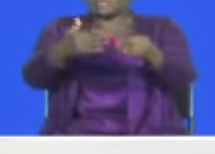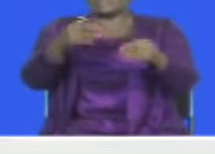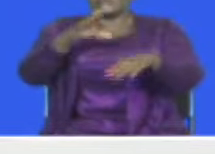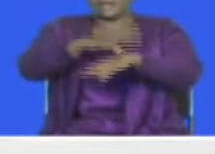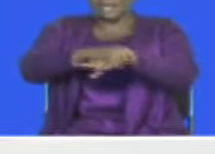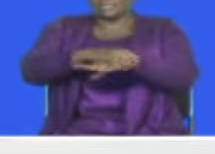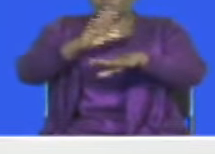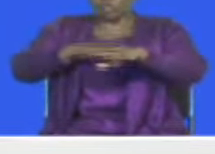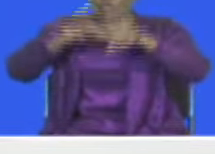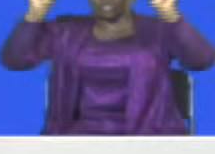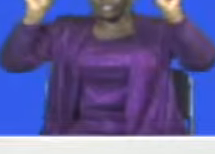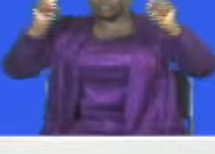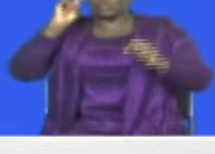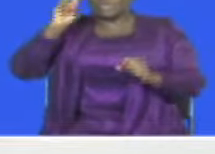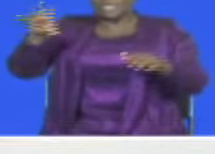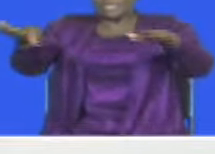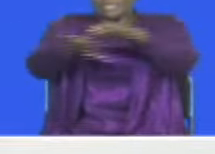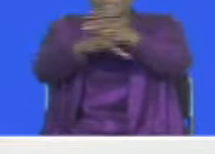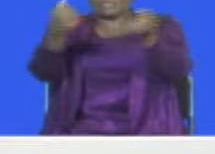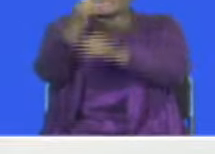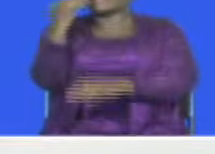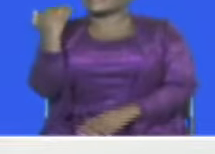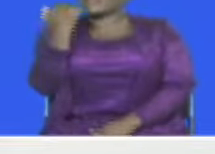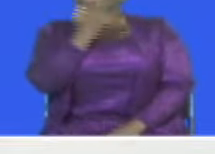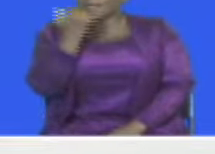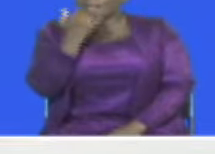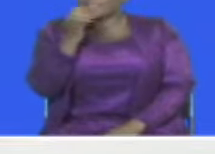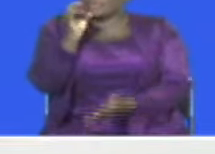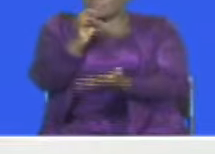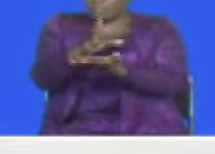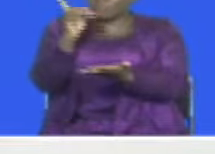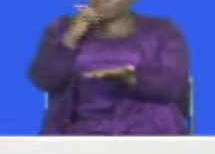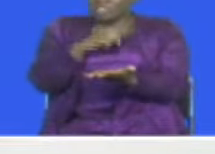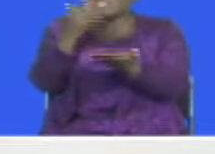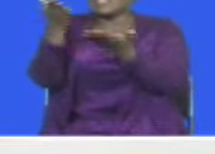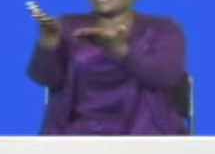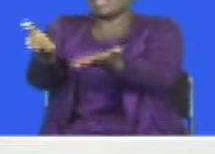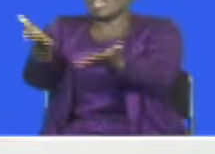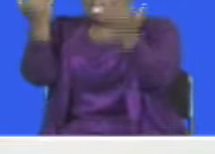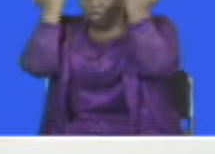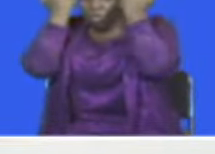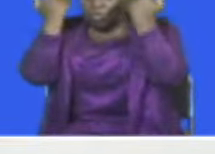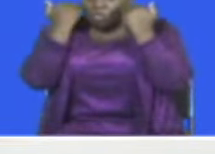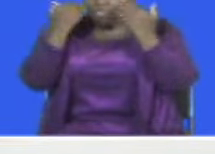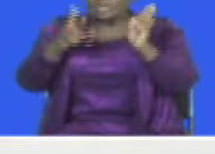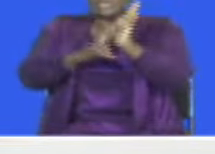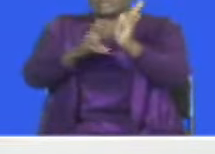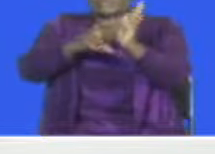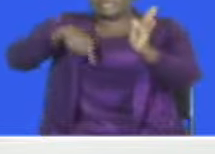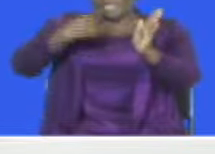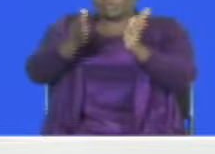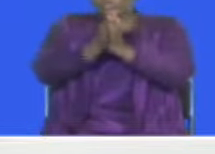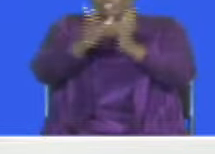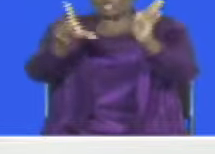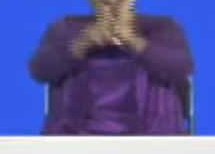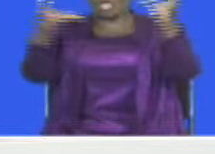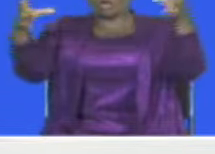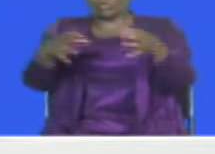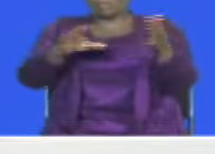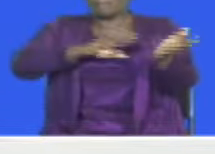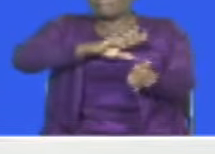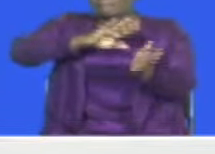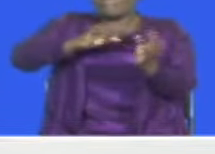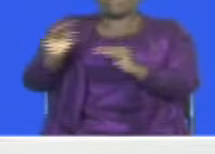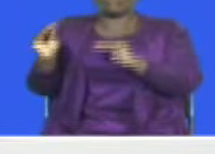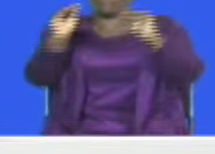utatolewa kuambatana na swala hili. Tulimuona naibu rais Rigathi Gachagua aliyebanduliwa akiwa pale kujiwasilisha pamoja na mawakili wake. Tutakurejesha